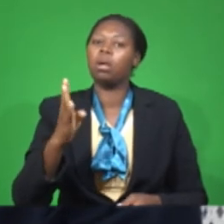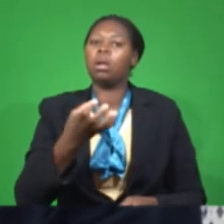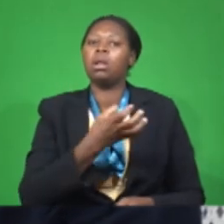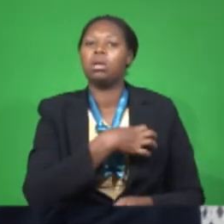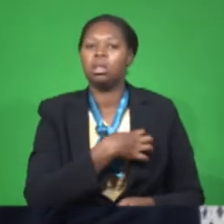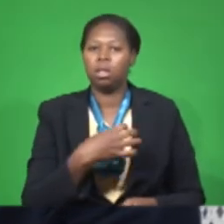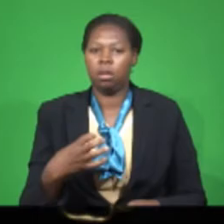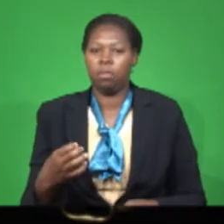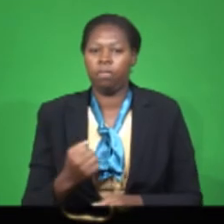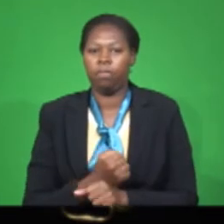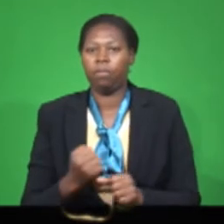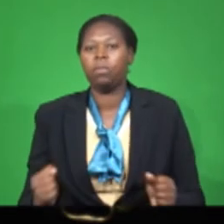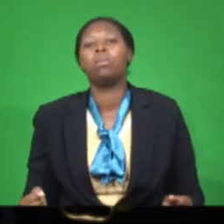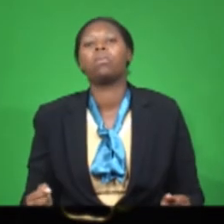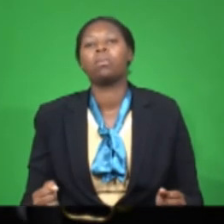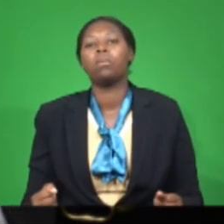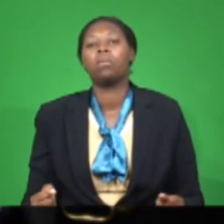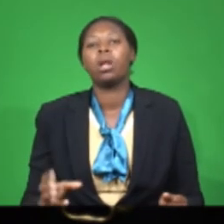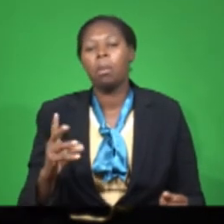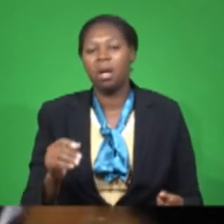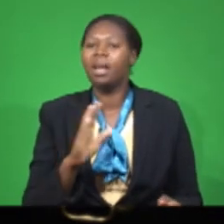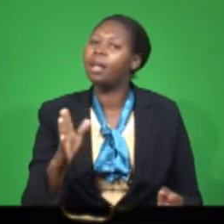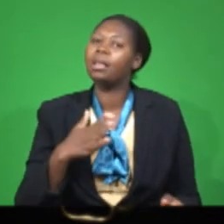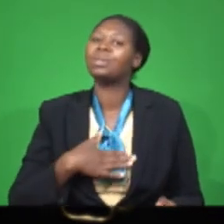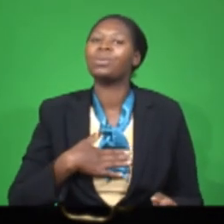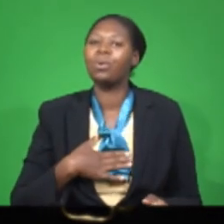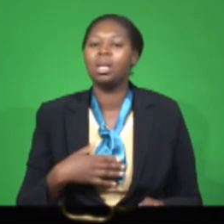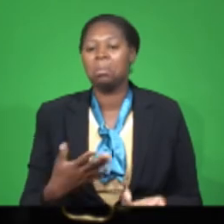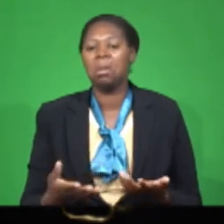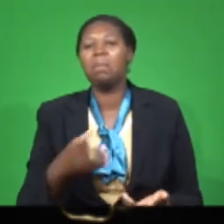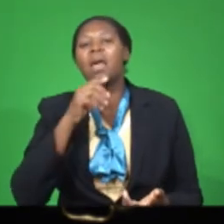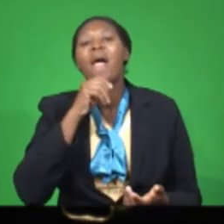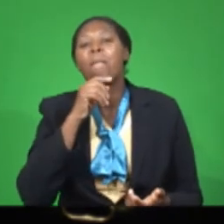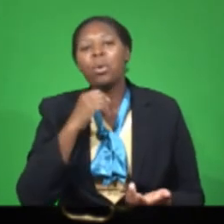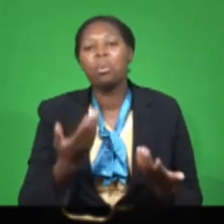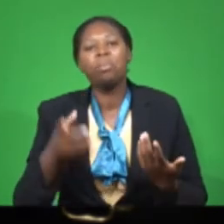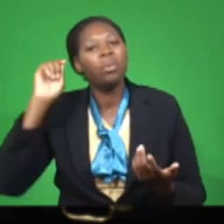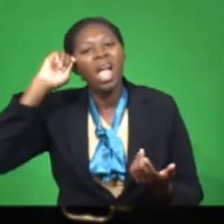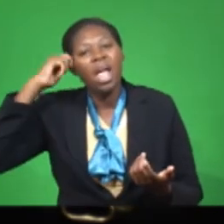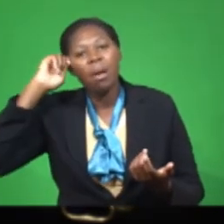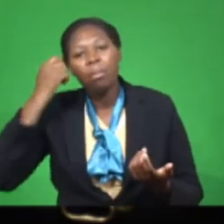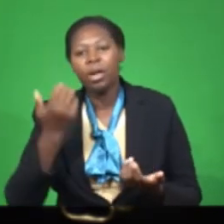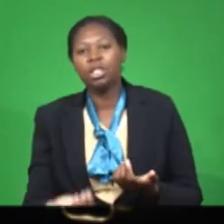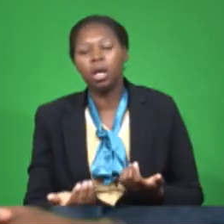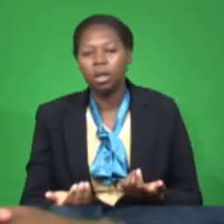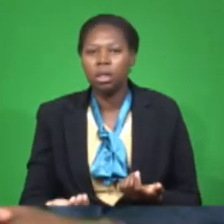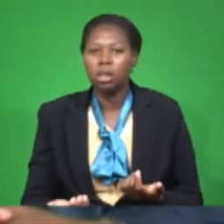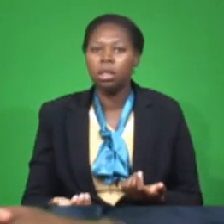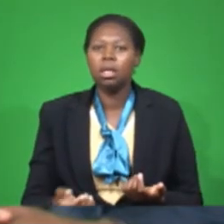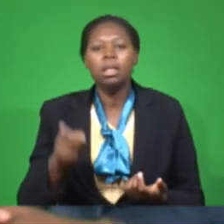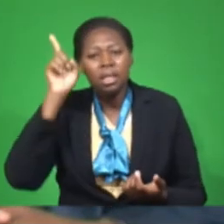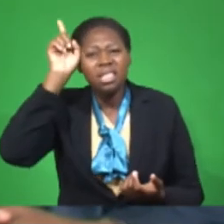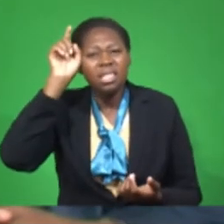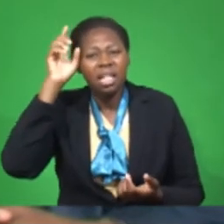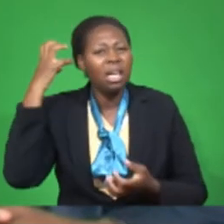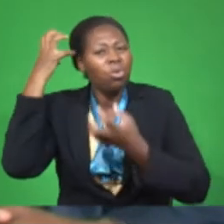mwana mukomana kuti zviita sei. Vane vachitika mwana mukomana waumba dzinza, waumba rudzi. Amene Satan zvaanongoita anongovhiringa pfungwa